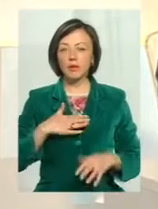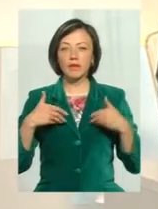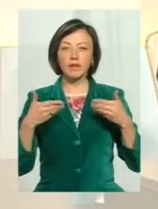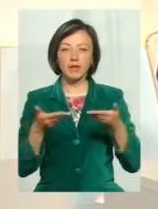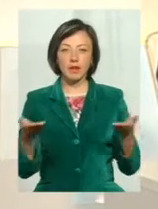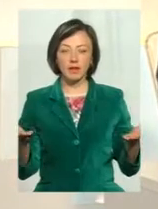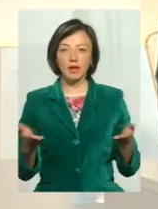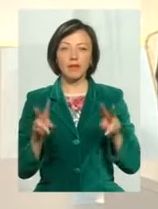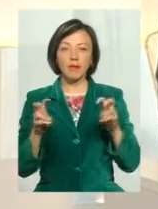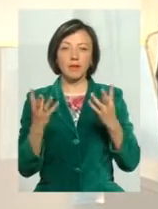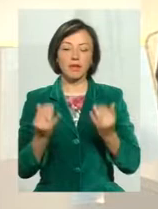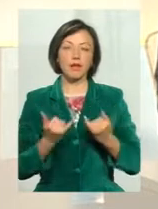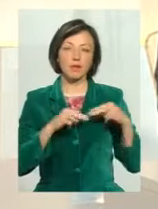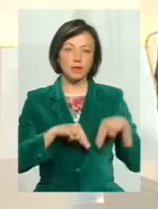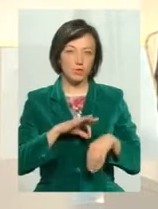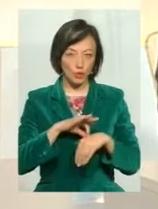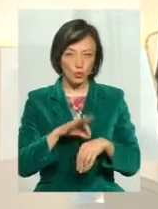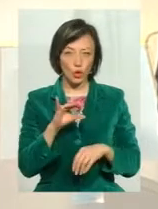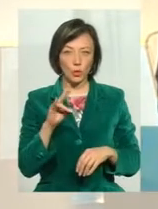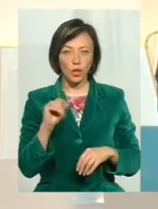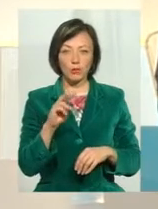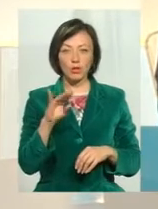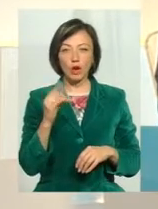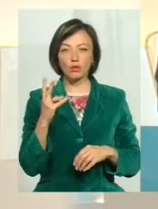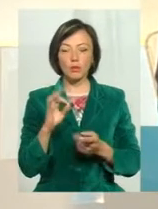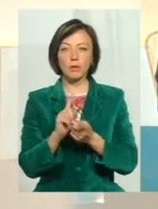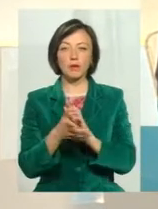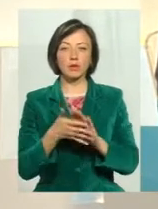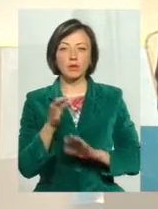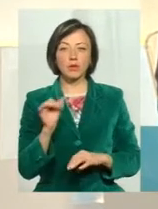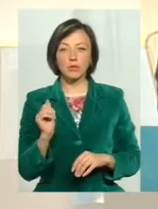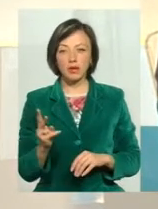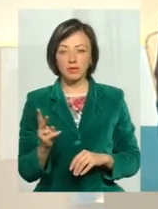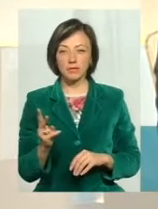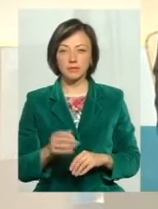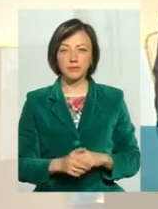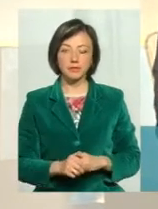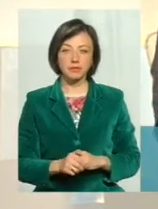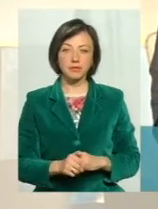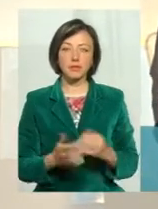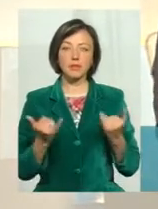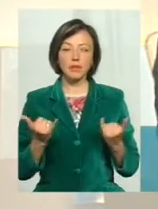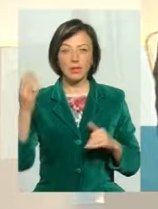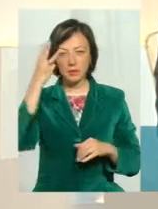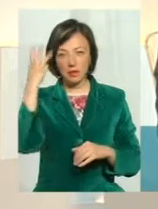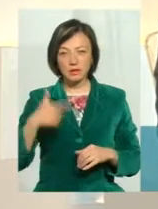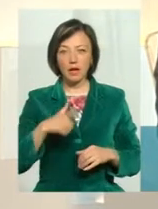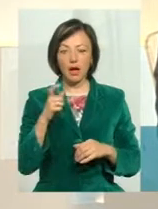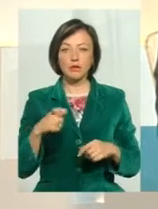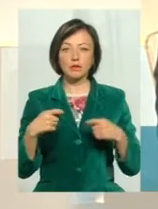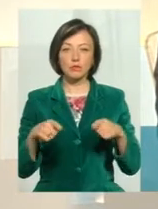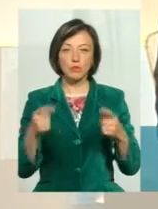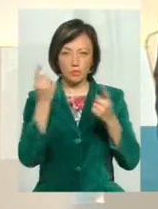Суспільному тема дня. Сьогодні для вас у студії працює ведуча Юна Мітрашко, переклад на мову жестів Ольга Рибак. А нині «Хмельницькгазбуд»